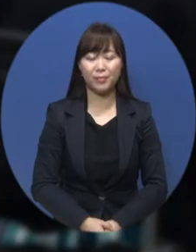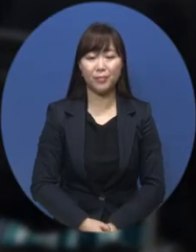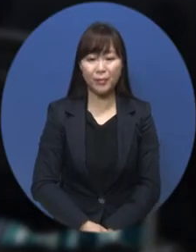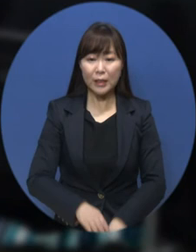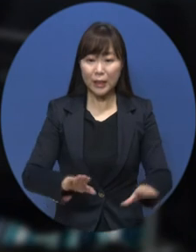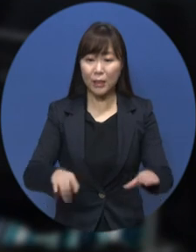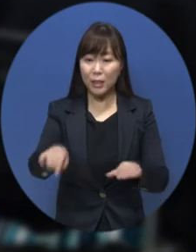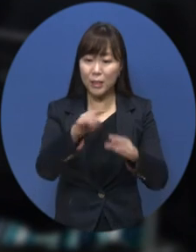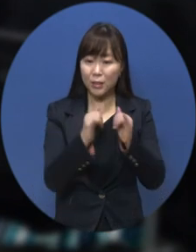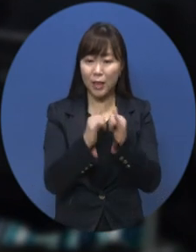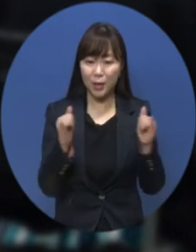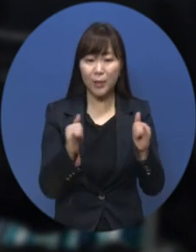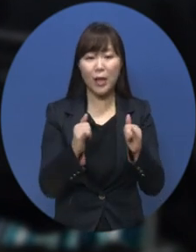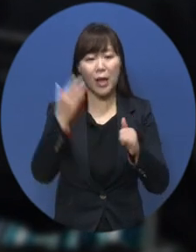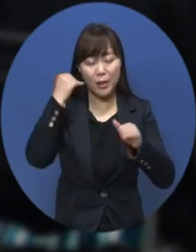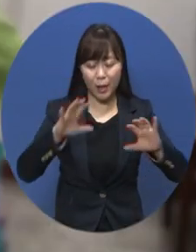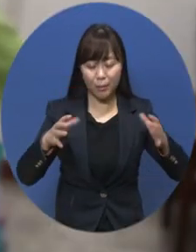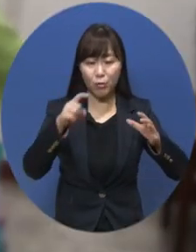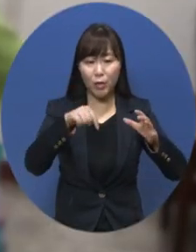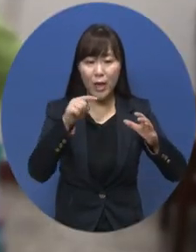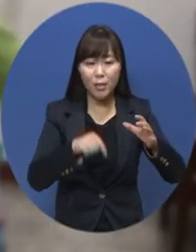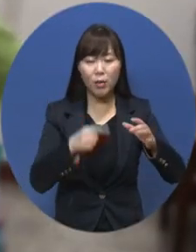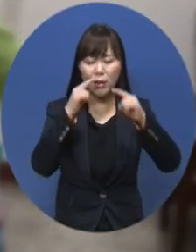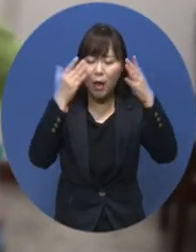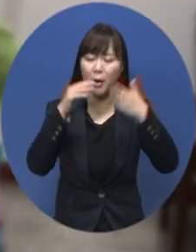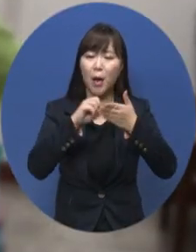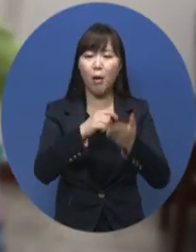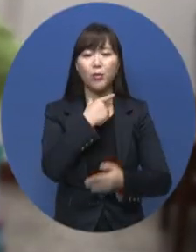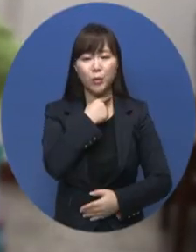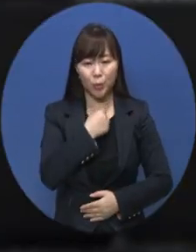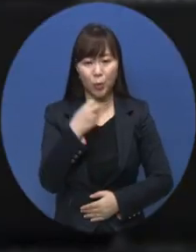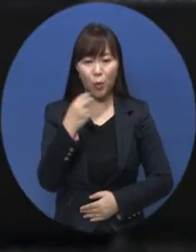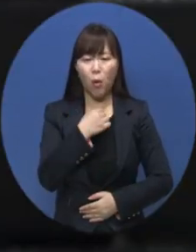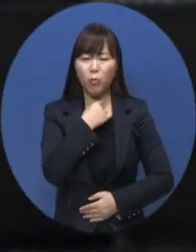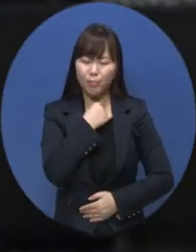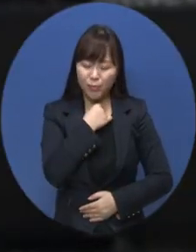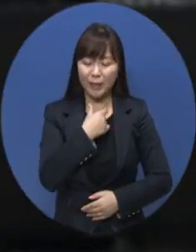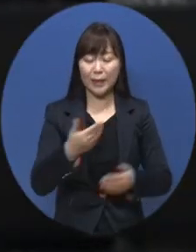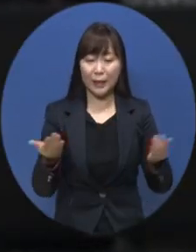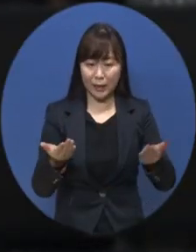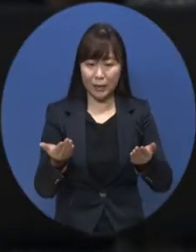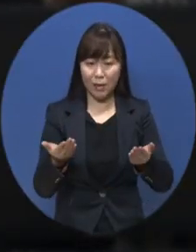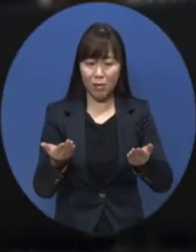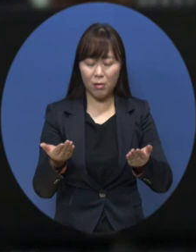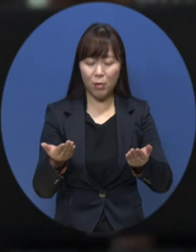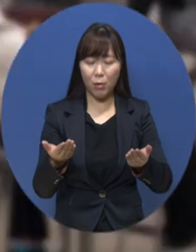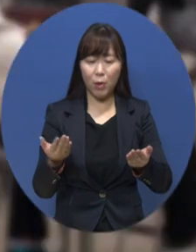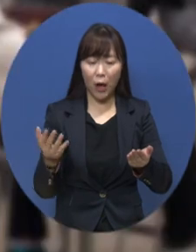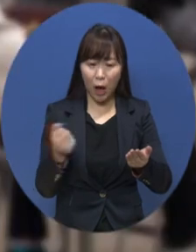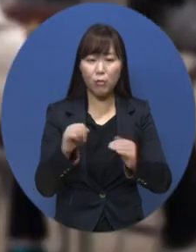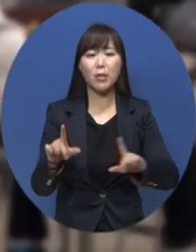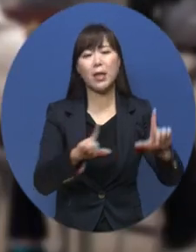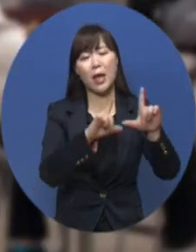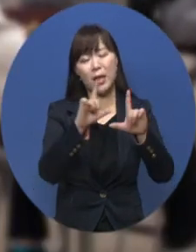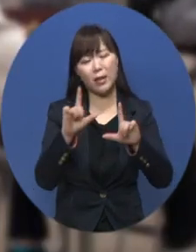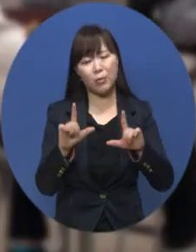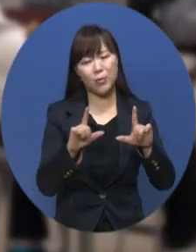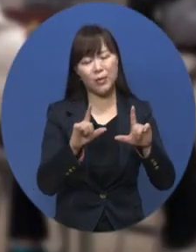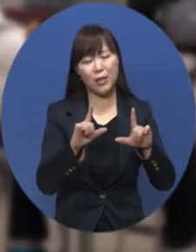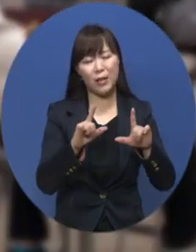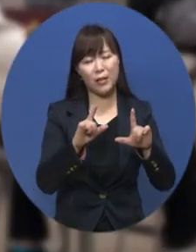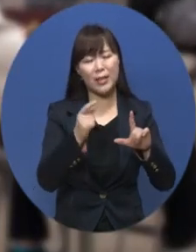이제 그들은 대한민국에서 대학에 가고 싶고 하고 싶은 일을 하며 살고 싶다는 작은 꿈도